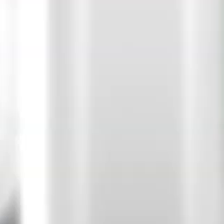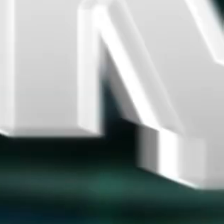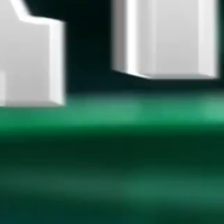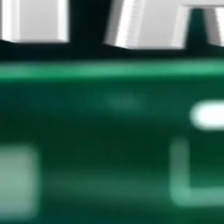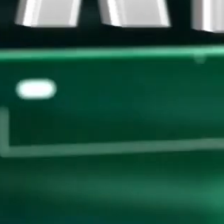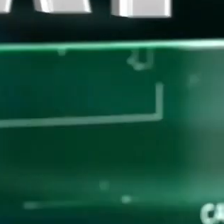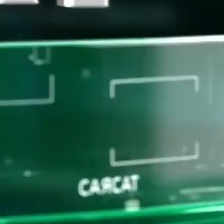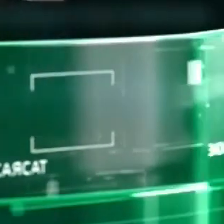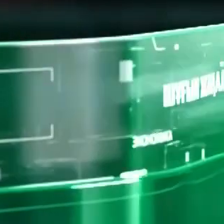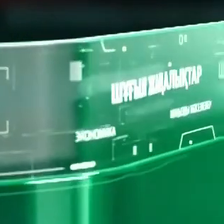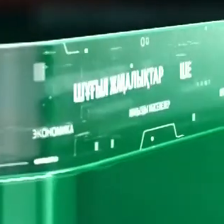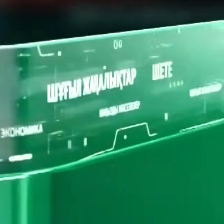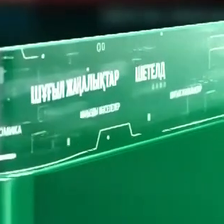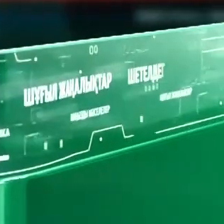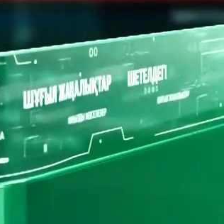таптық.